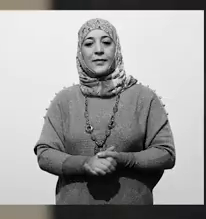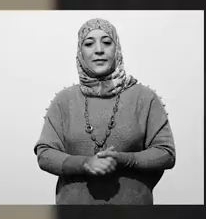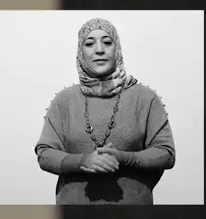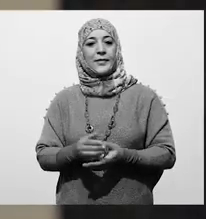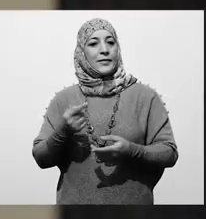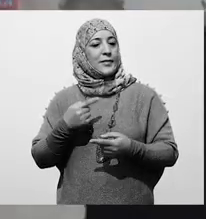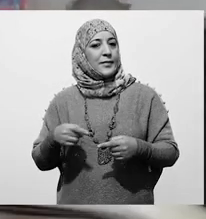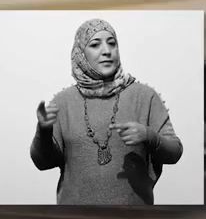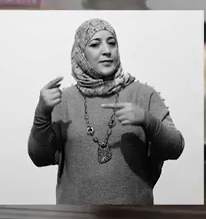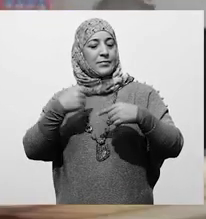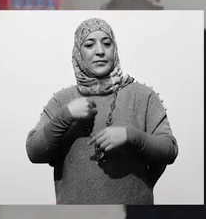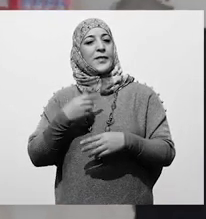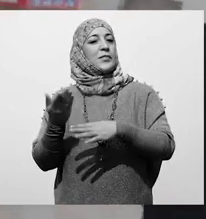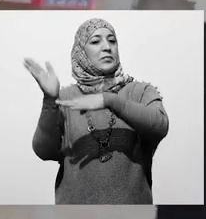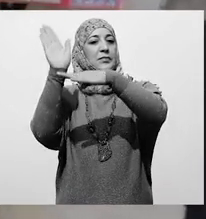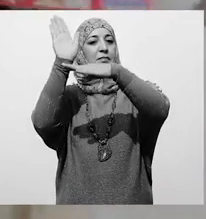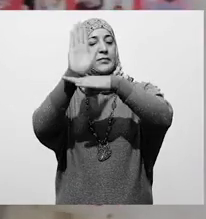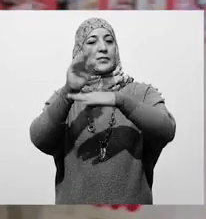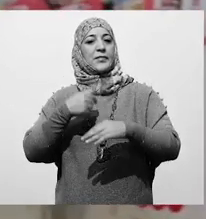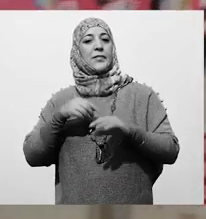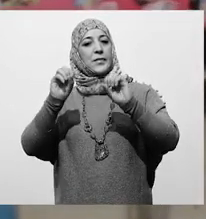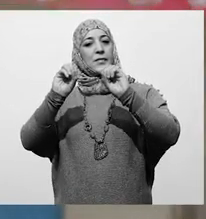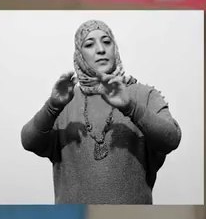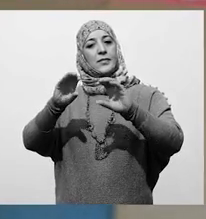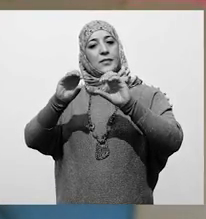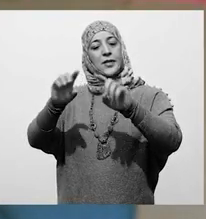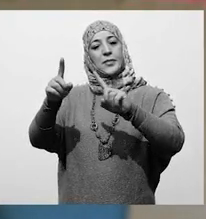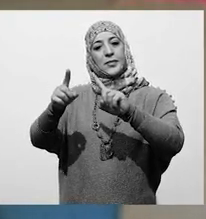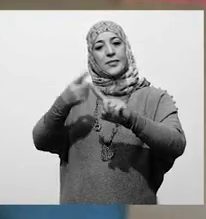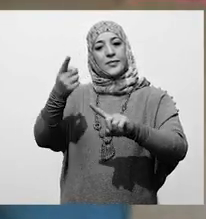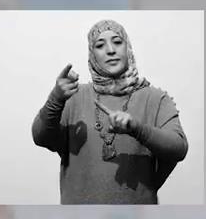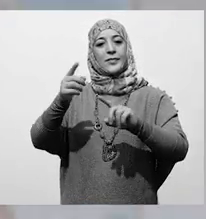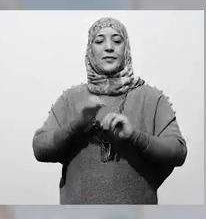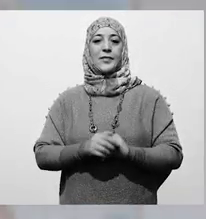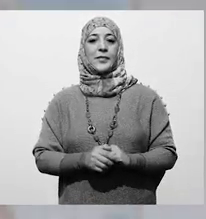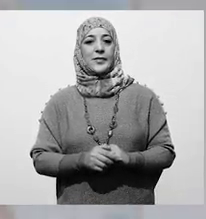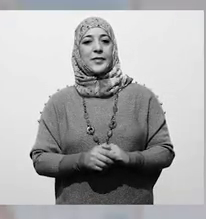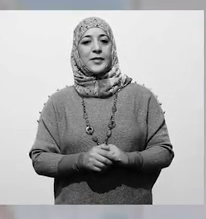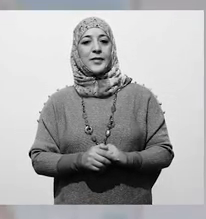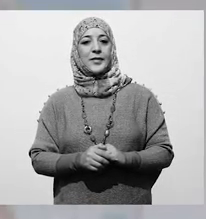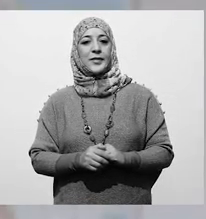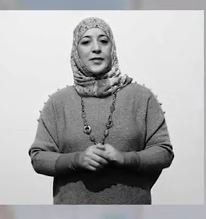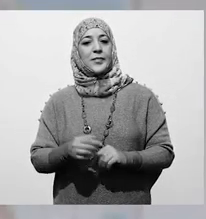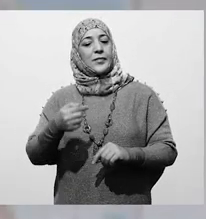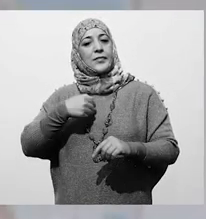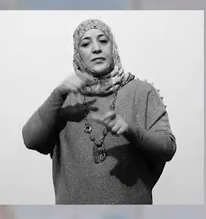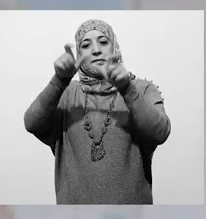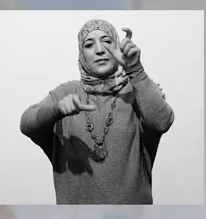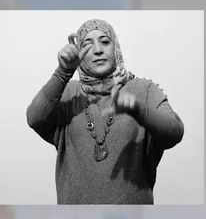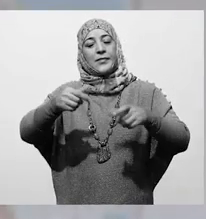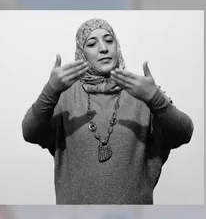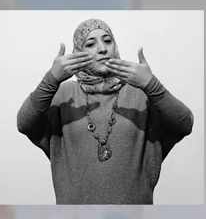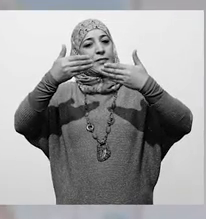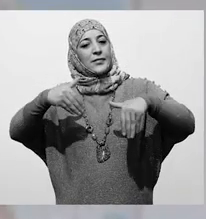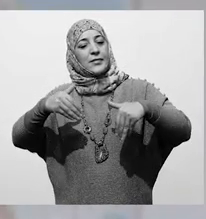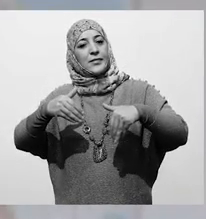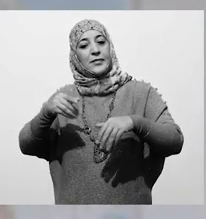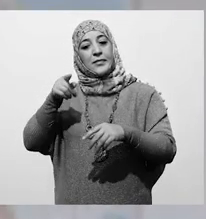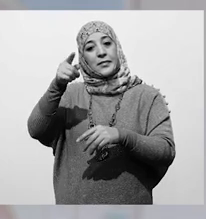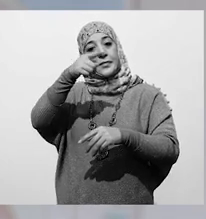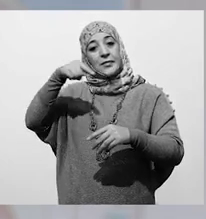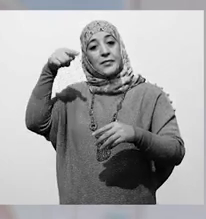l'initiative et le moral bien portants et malades ce raid